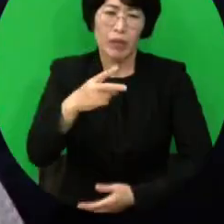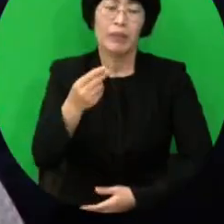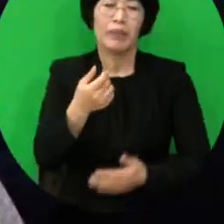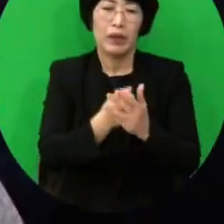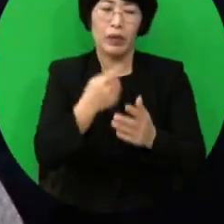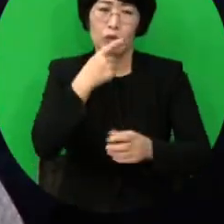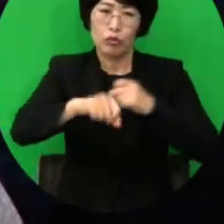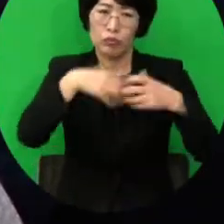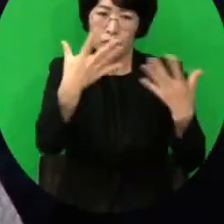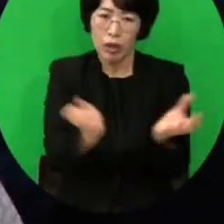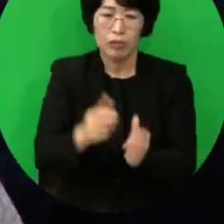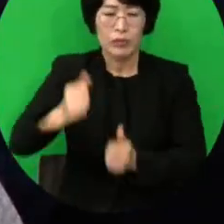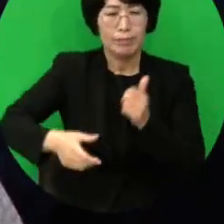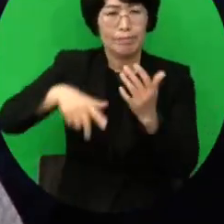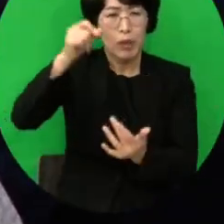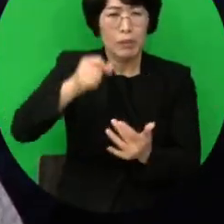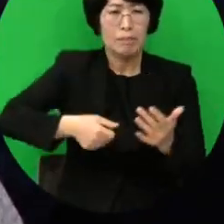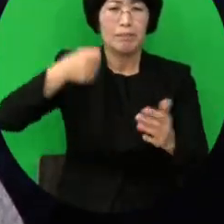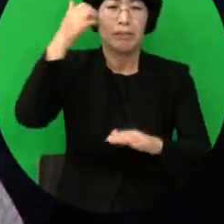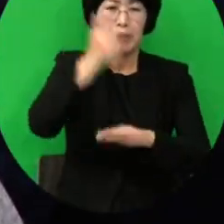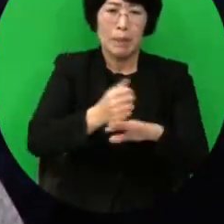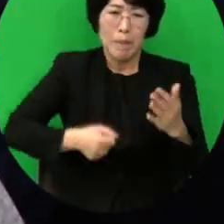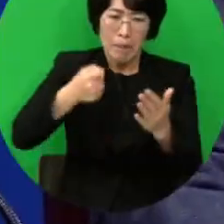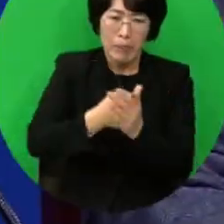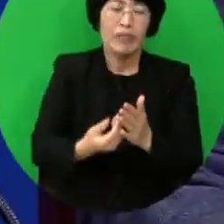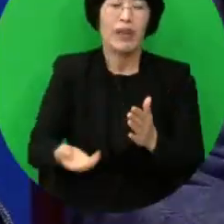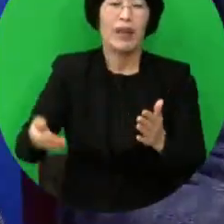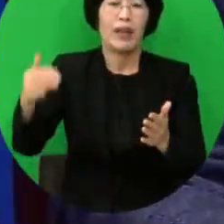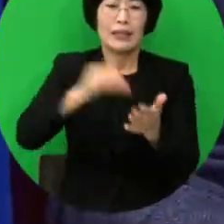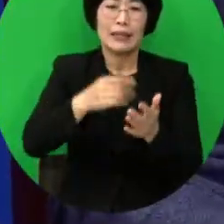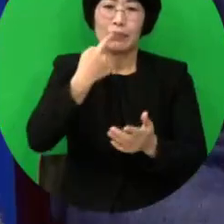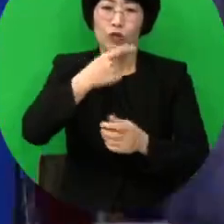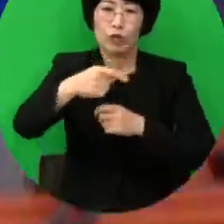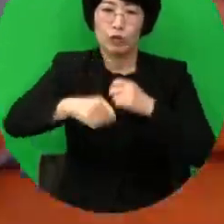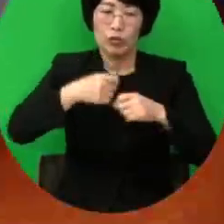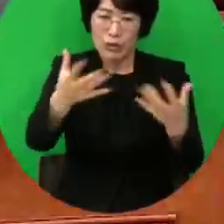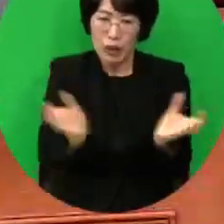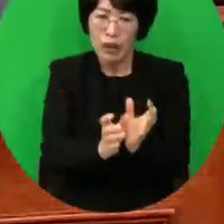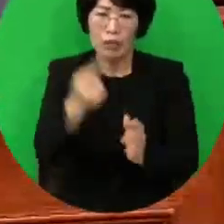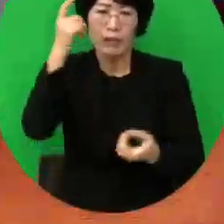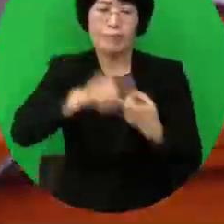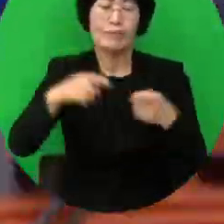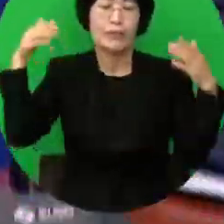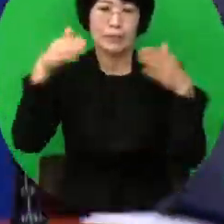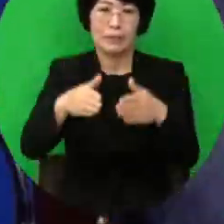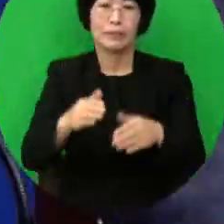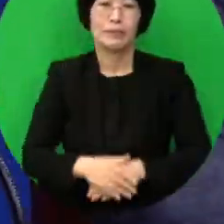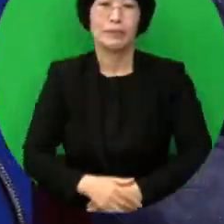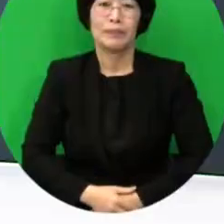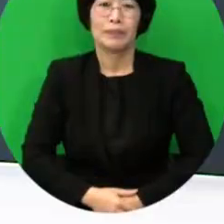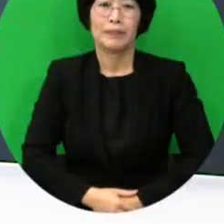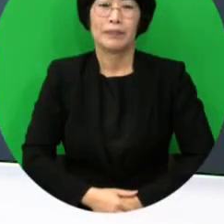때까지 전남 정치권과 민심은 들썩일 전망입니다. MBC 뉴스 박종호입니다.